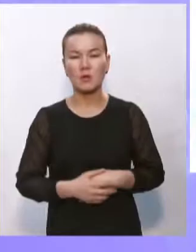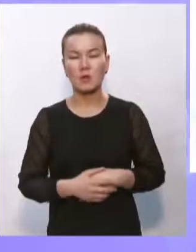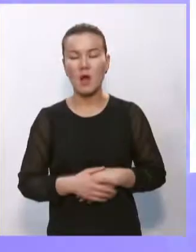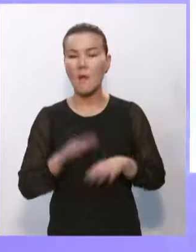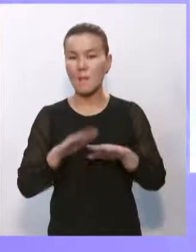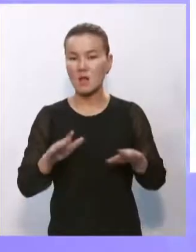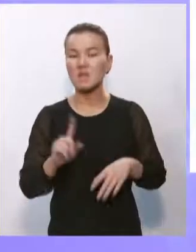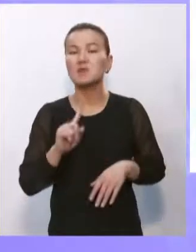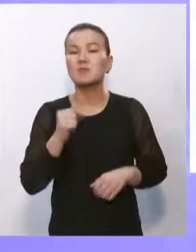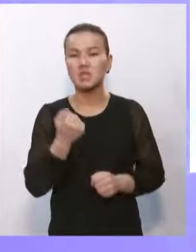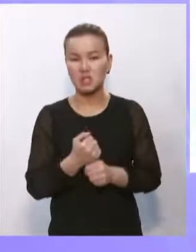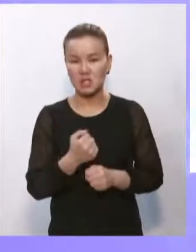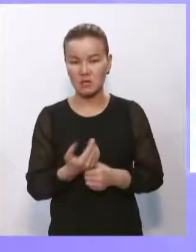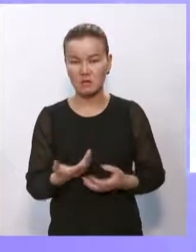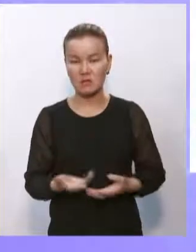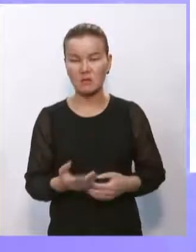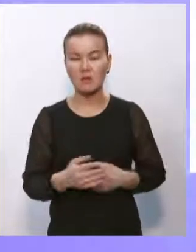Балдар эмне кылышат?